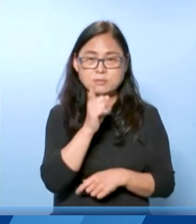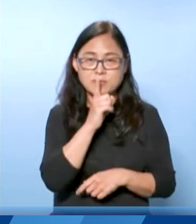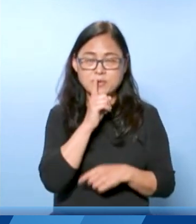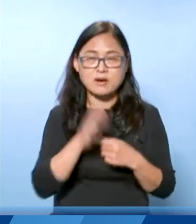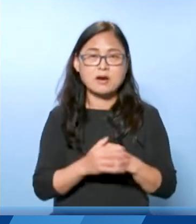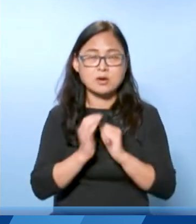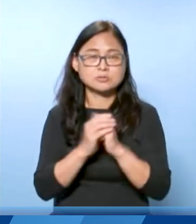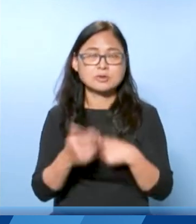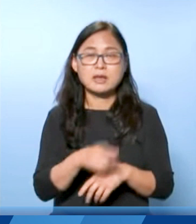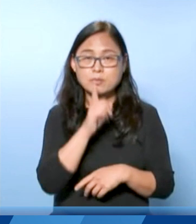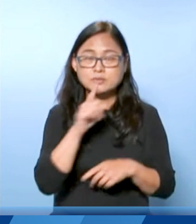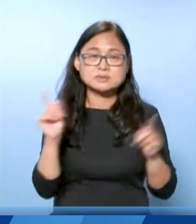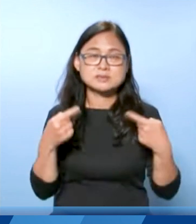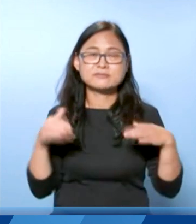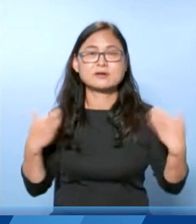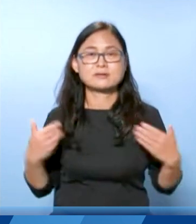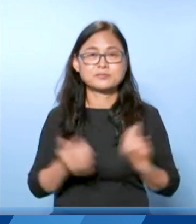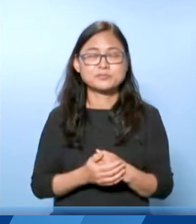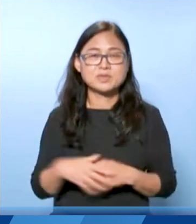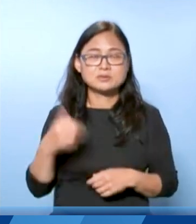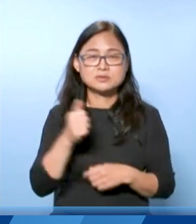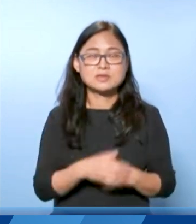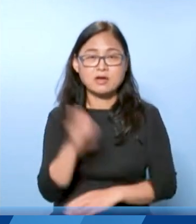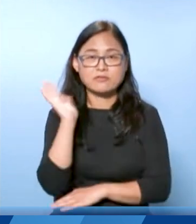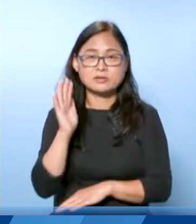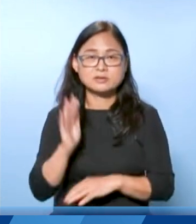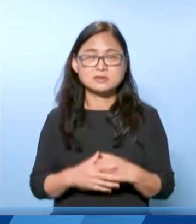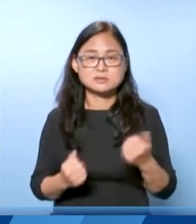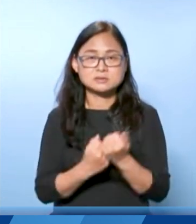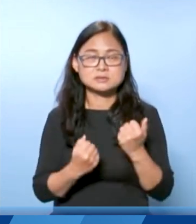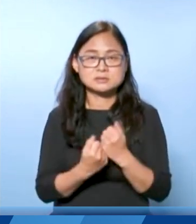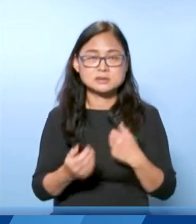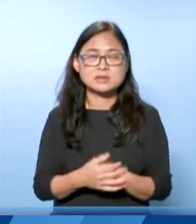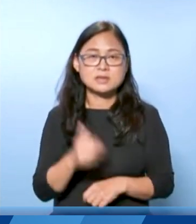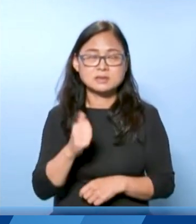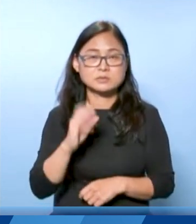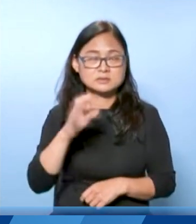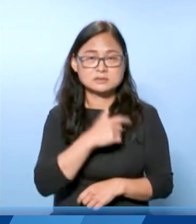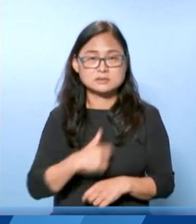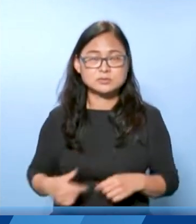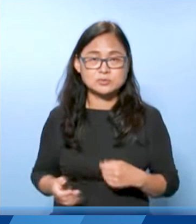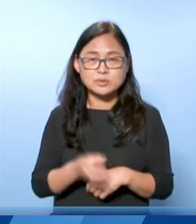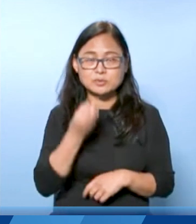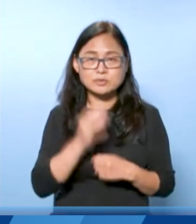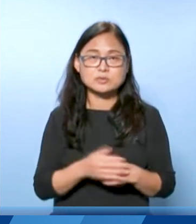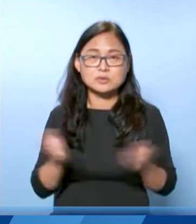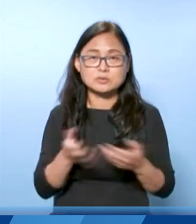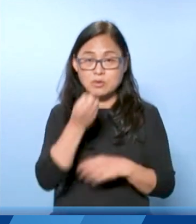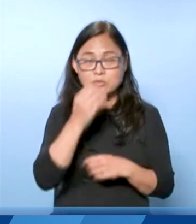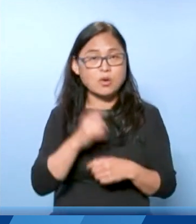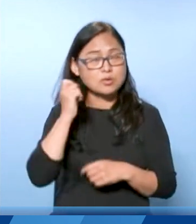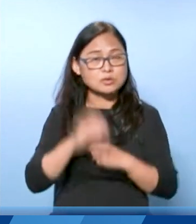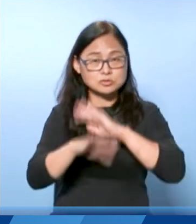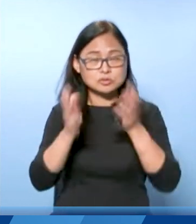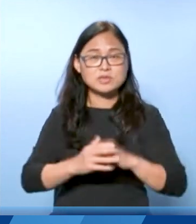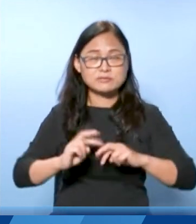祝願大家母親節快樂的。主席，我發言是支持和感謝陳萬琪議員提出推動香港女性全